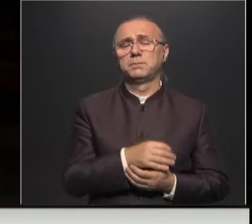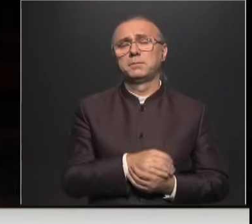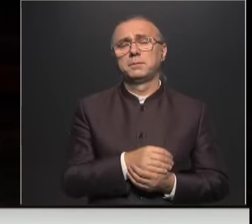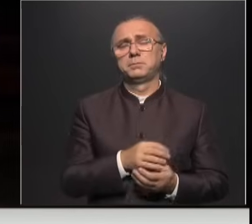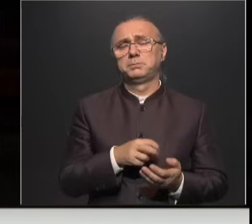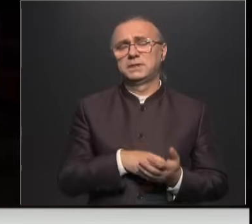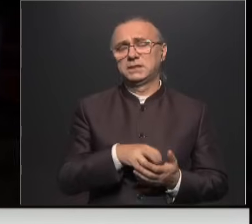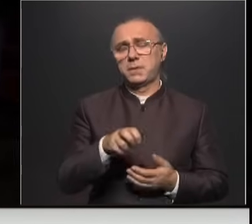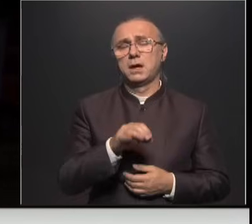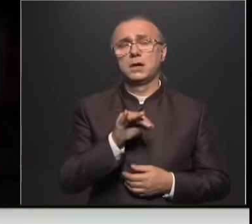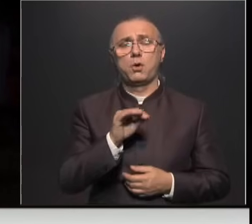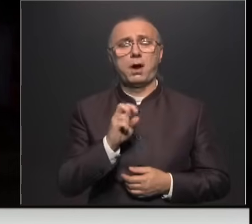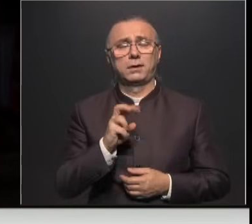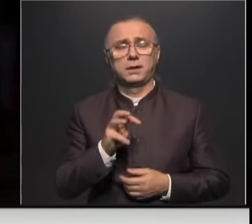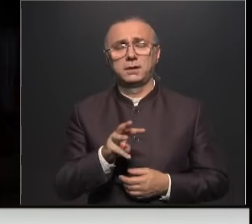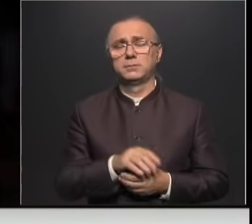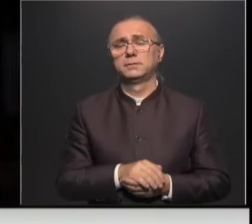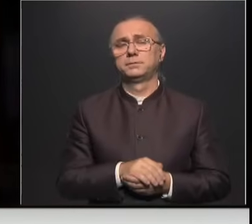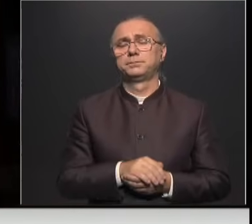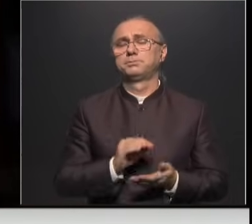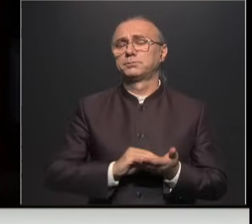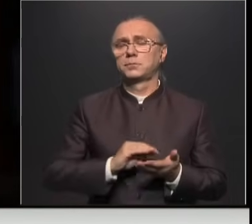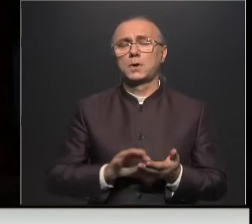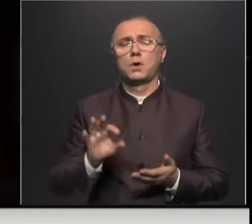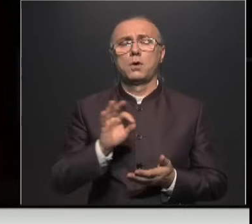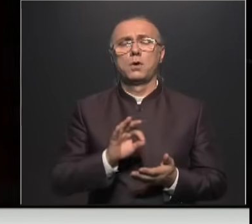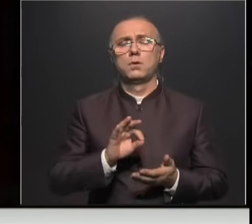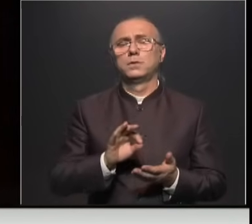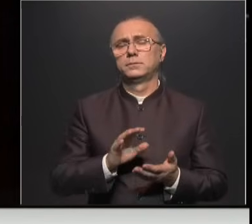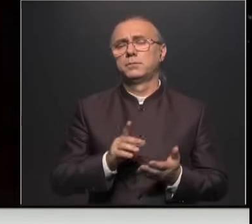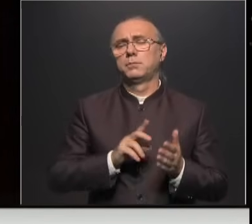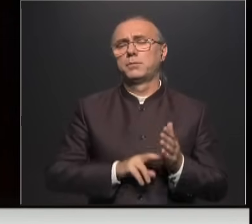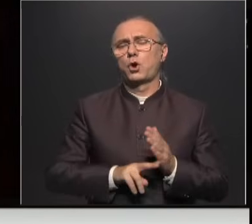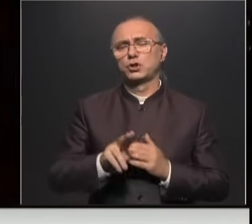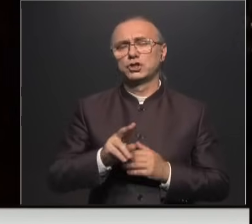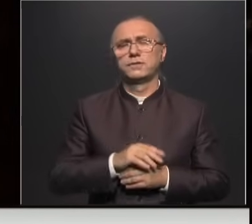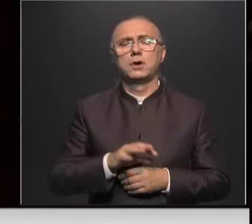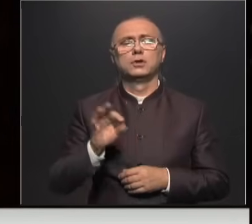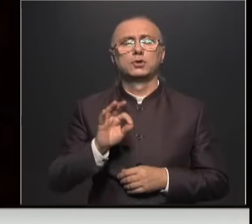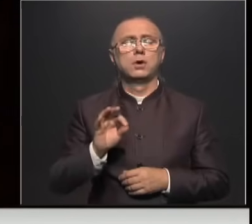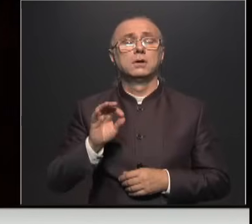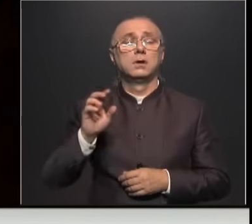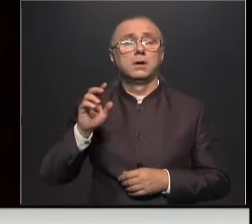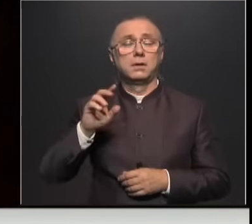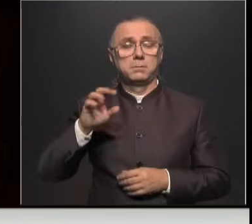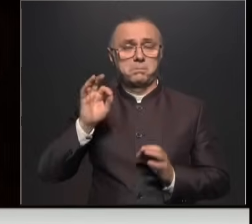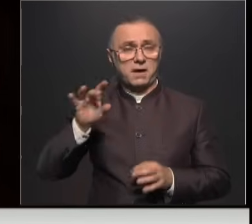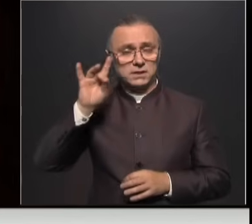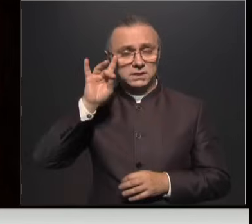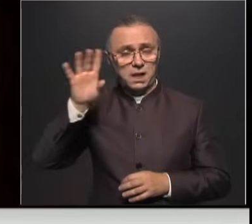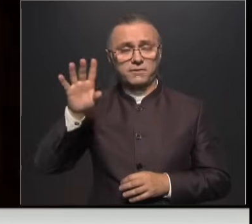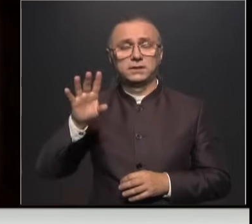царю Иоаким приводит пророчество о победе православного царя над агарянским игом и